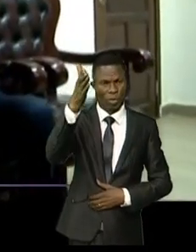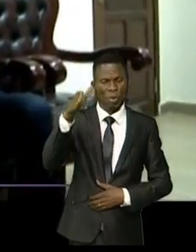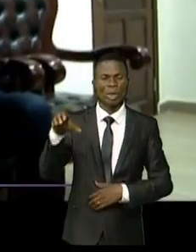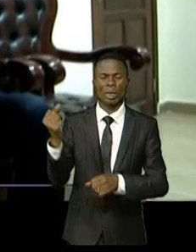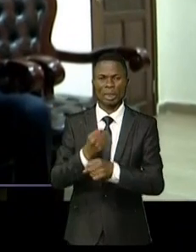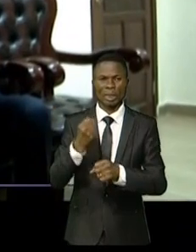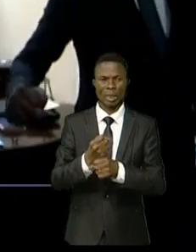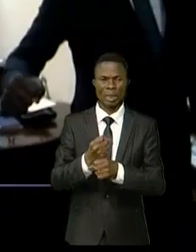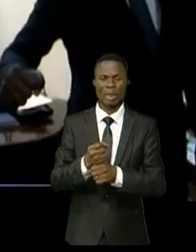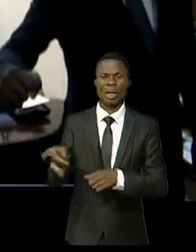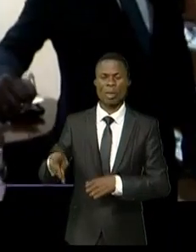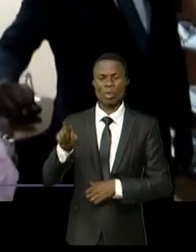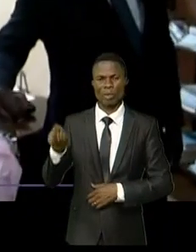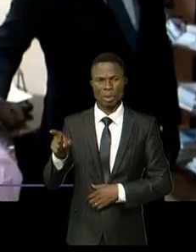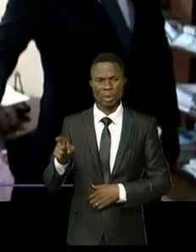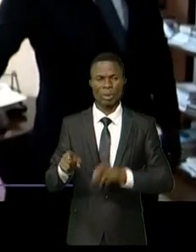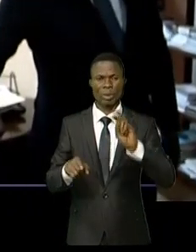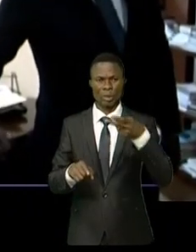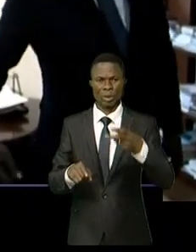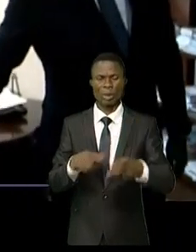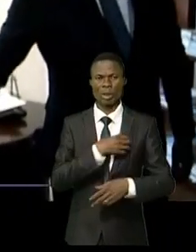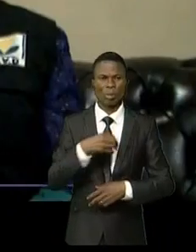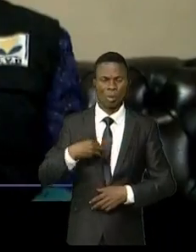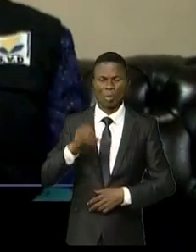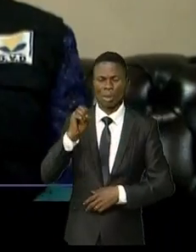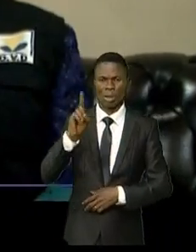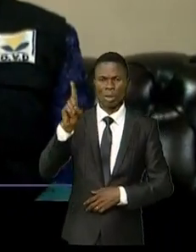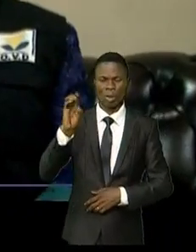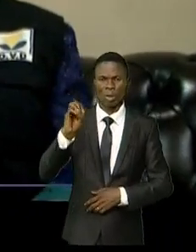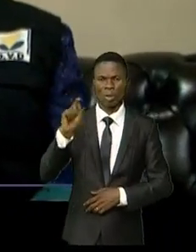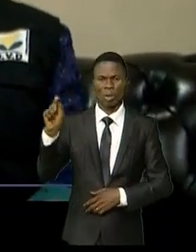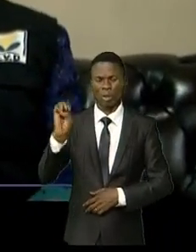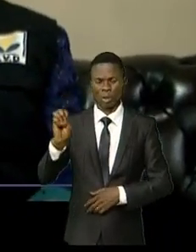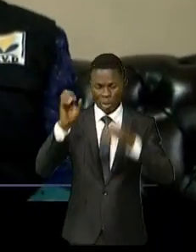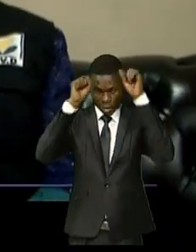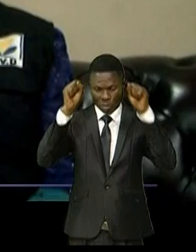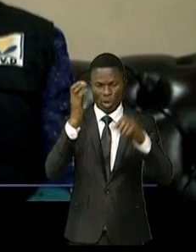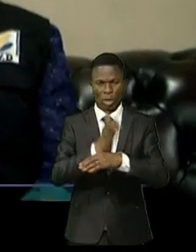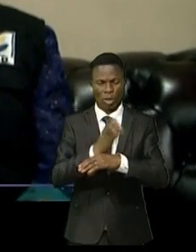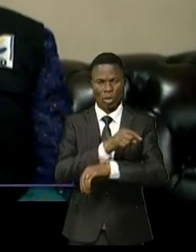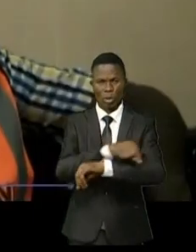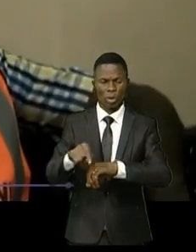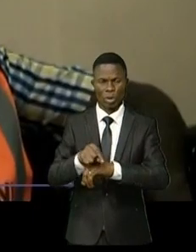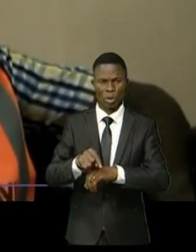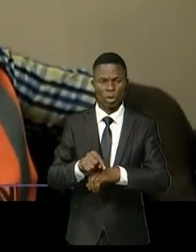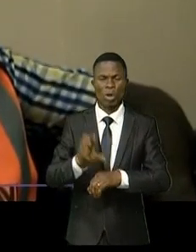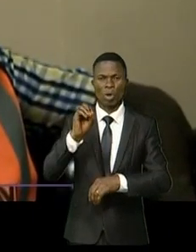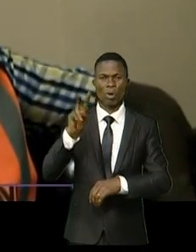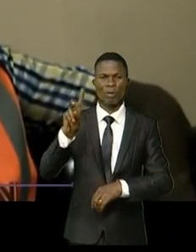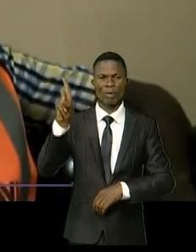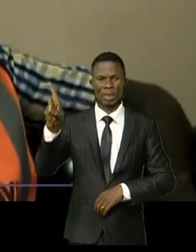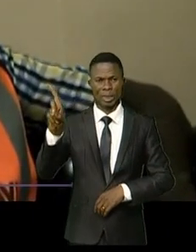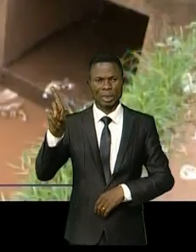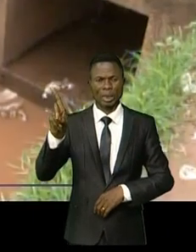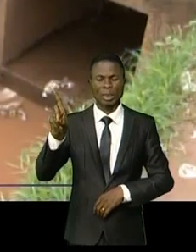activités de l'ACF dans la province du Kasaï. À Madame Odette Mawele Kemundende, présidente du conseil d'administration de l'office de voirie et drainage, OVD